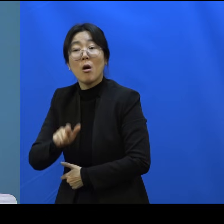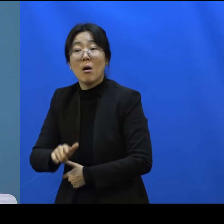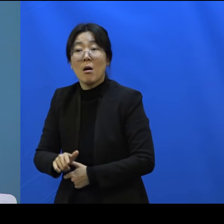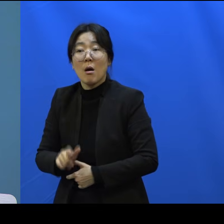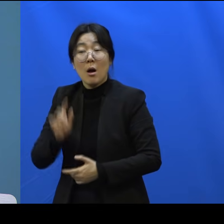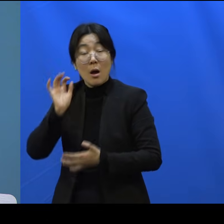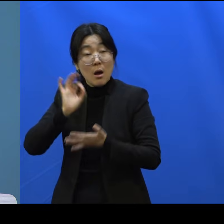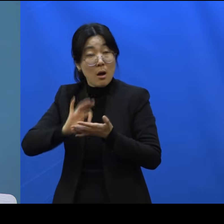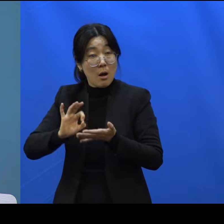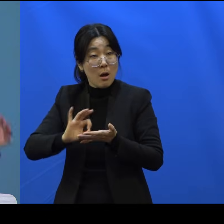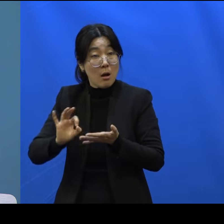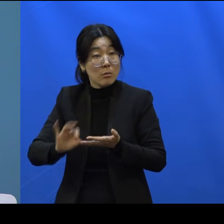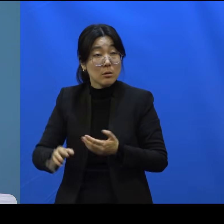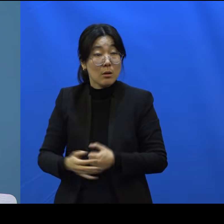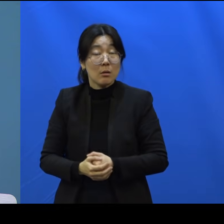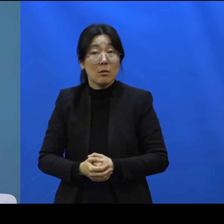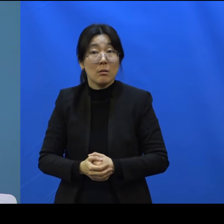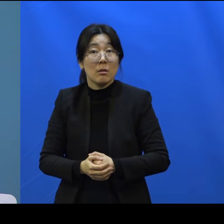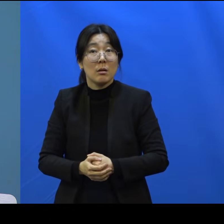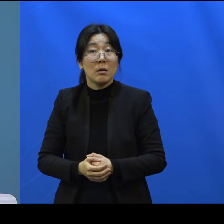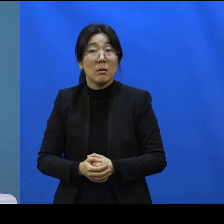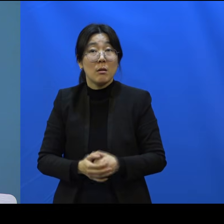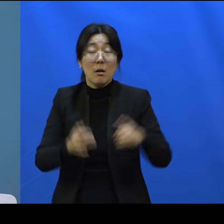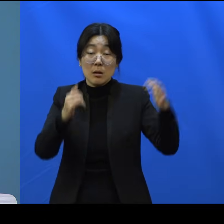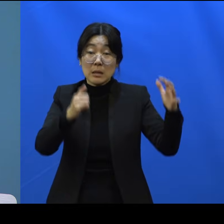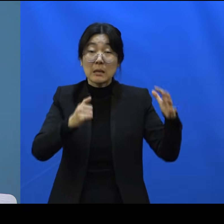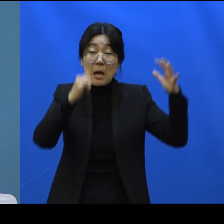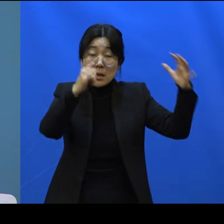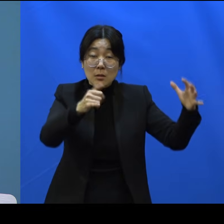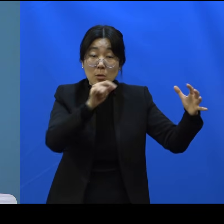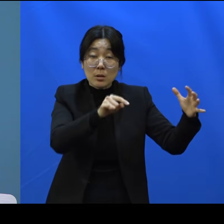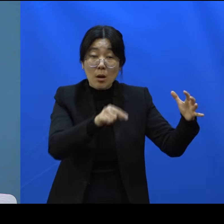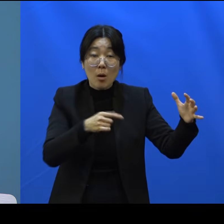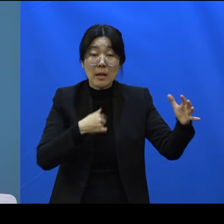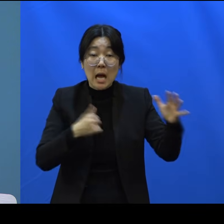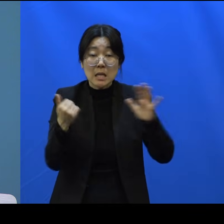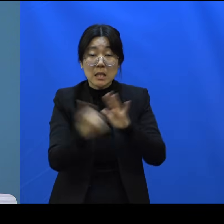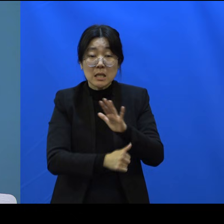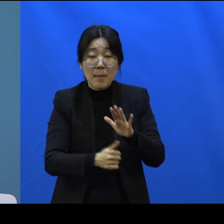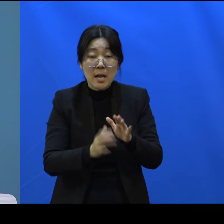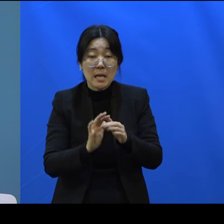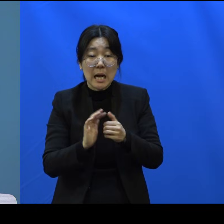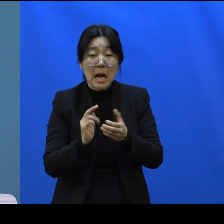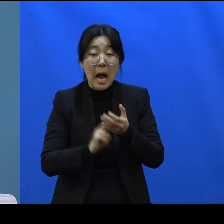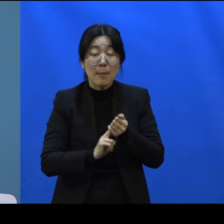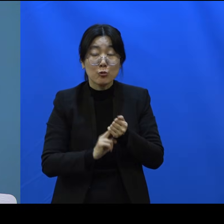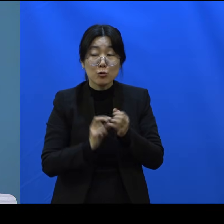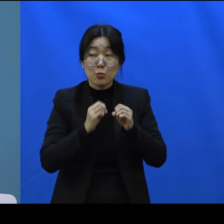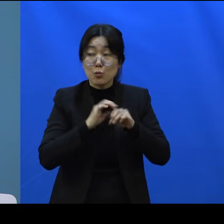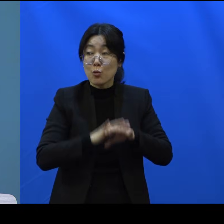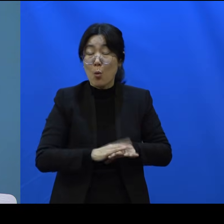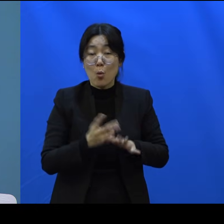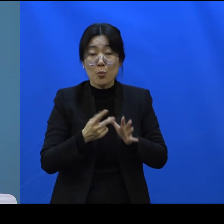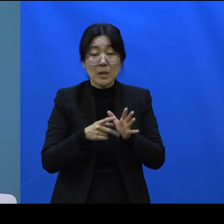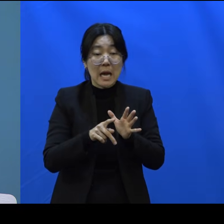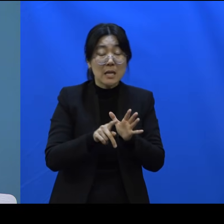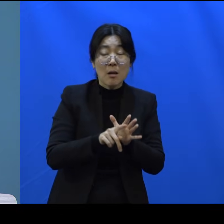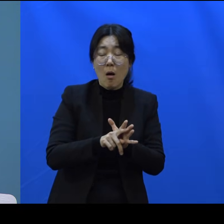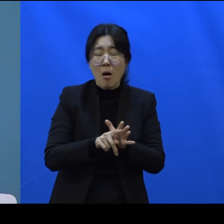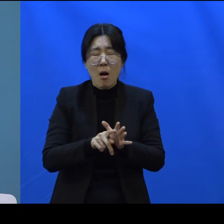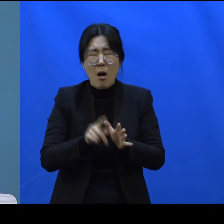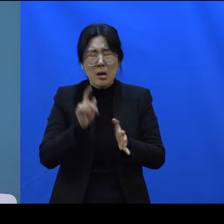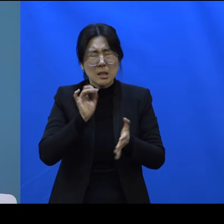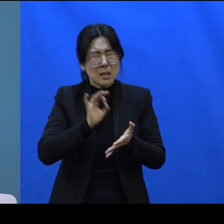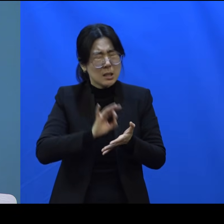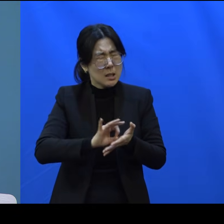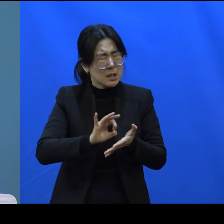세상에 보는 광경 아닙니까? 그걸 커버하려고 그 실패를 통해 자신의 불완전함을 인정해야 되는데 그렇지